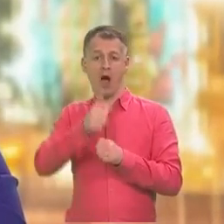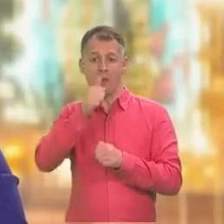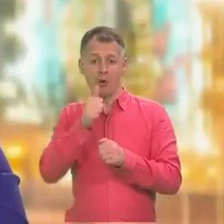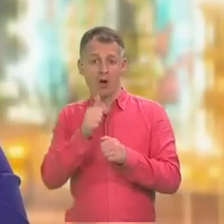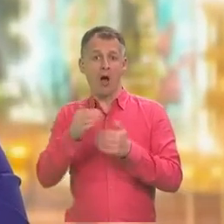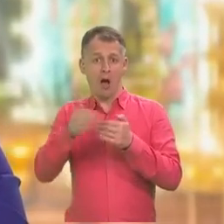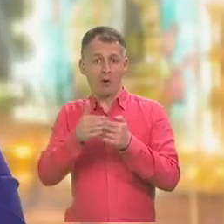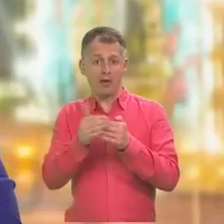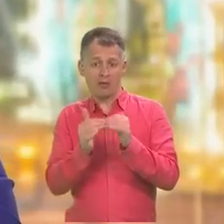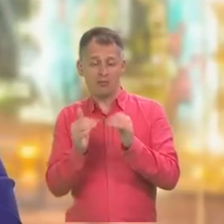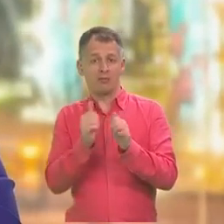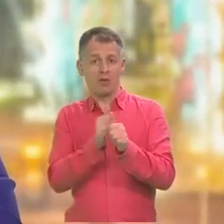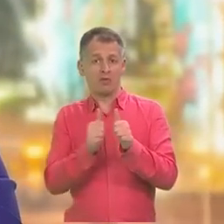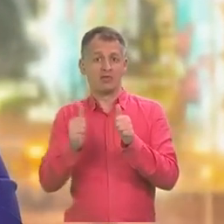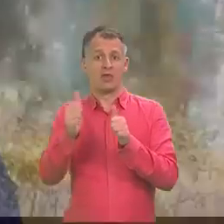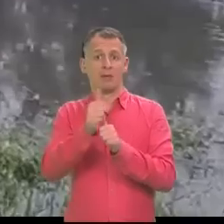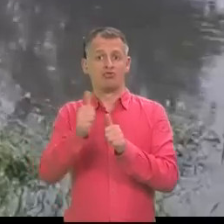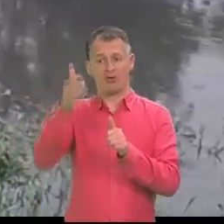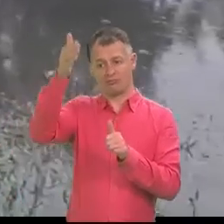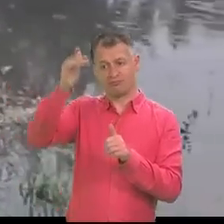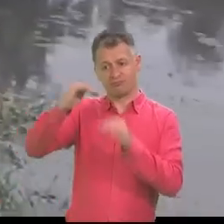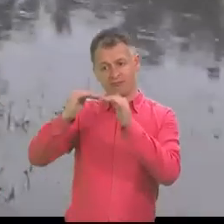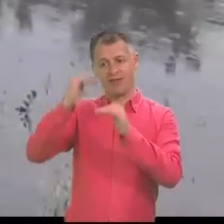că le depășea geamurile.